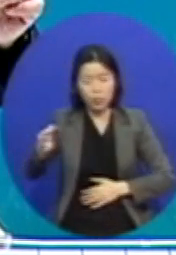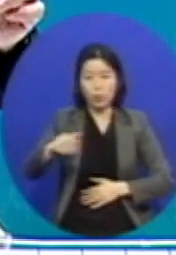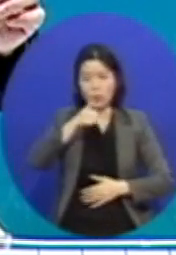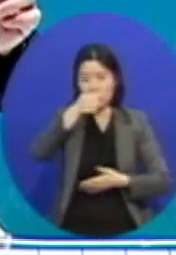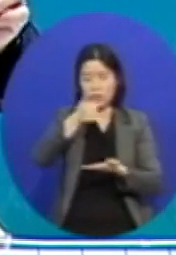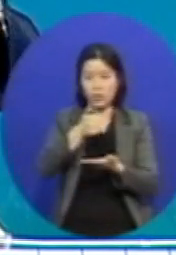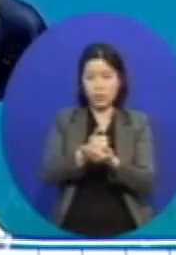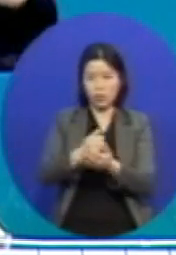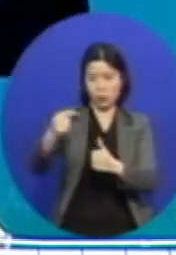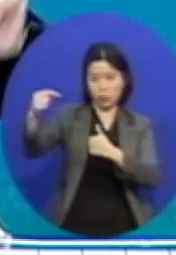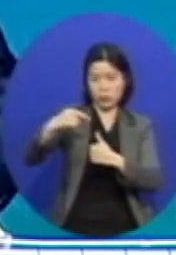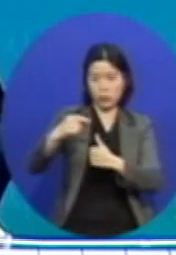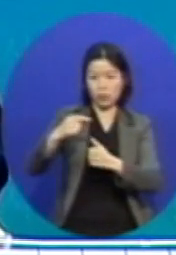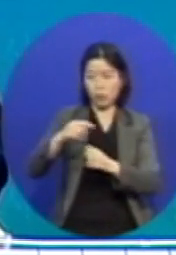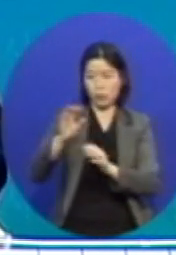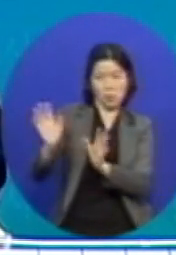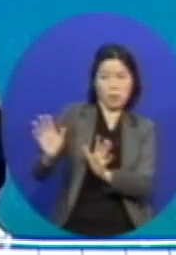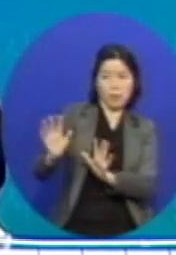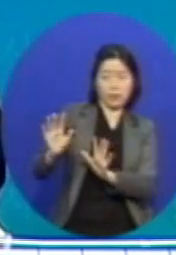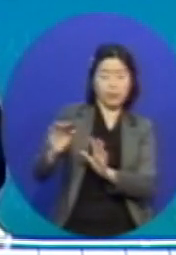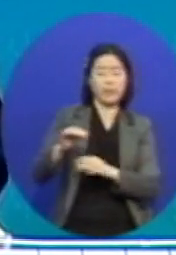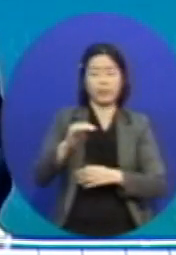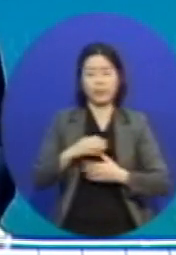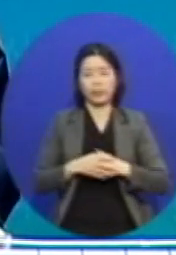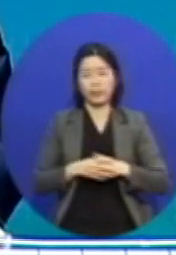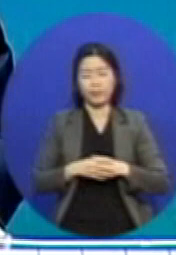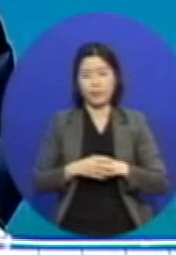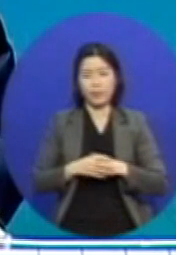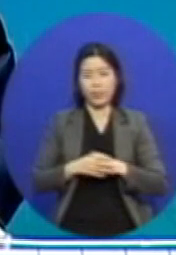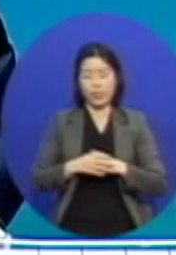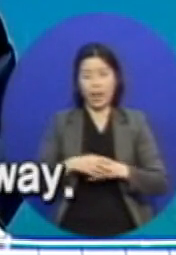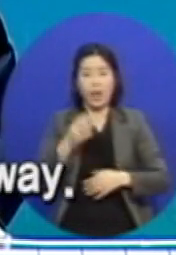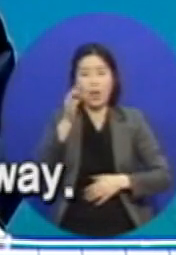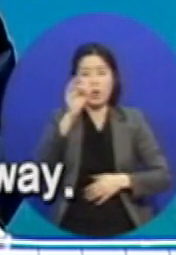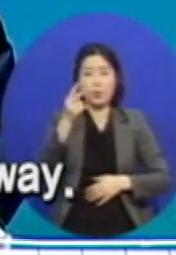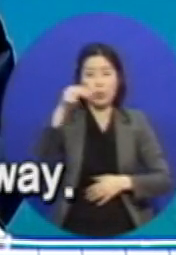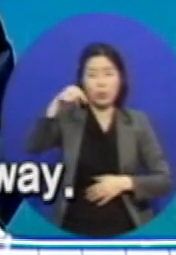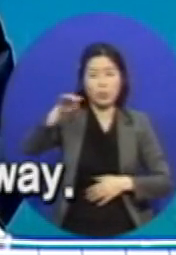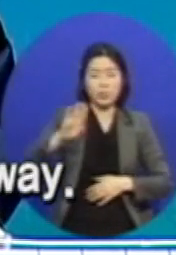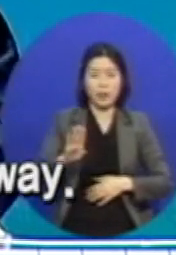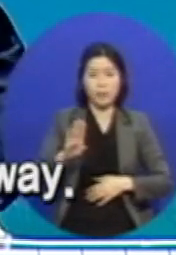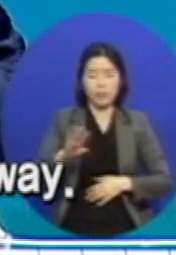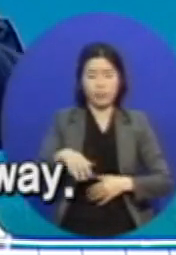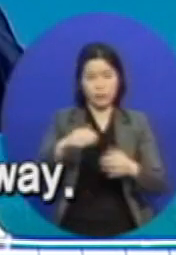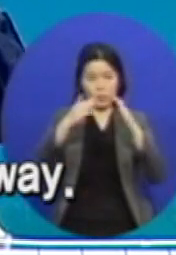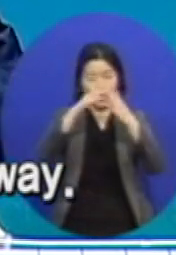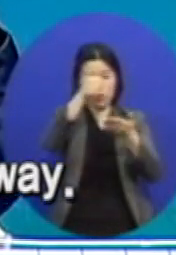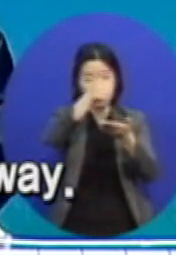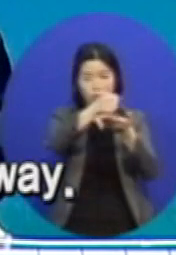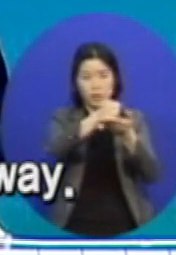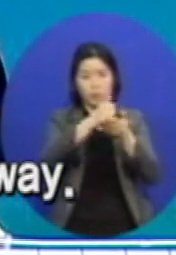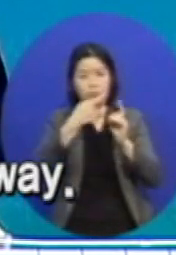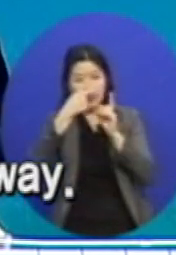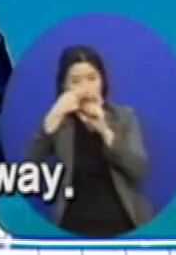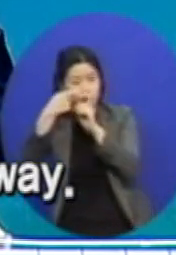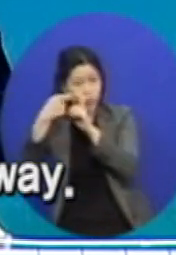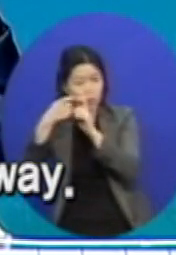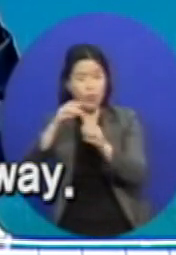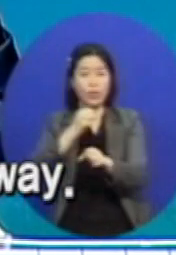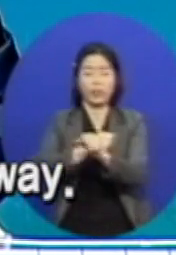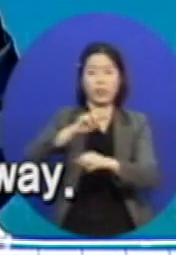지우라고 해도 죄가 쪄요 요셉이 그렇게 주인집 여자가 유혹을 해도